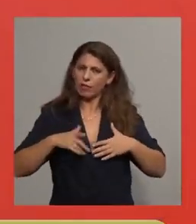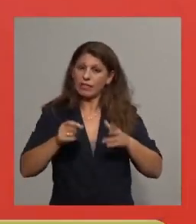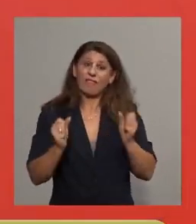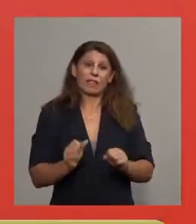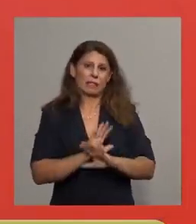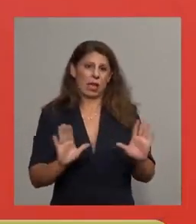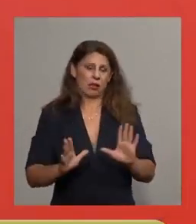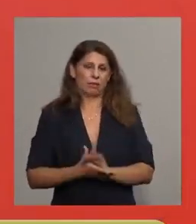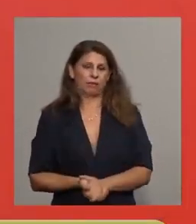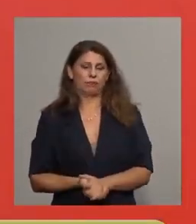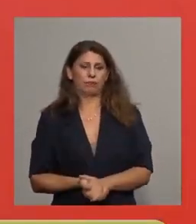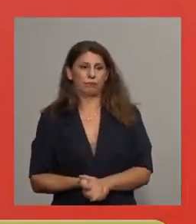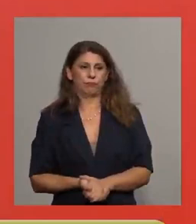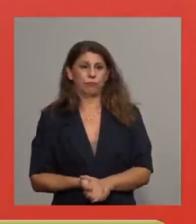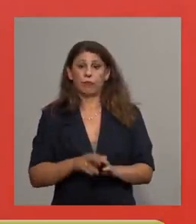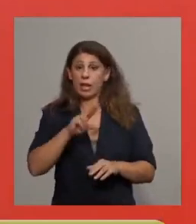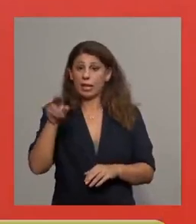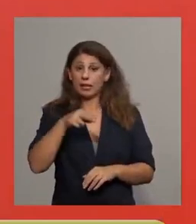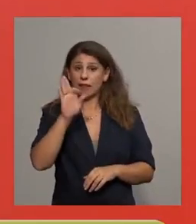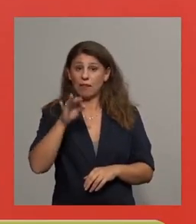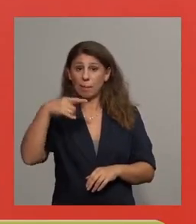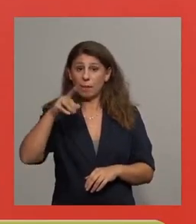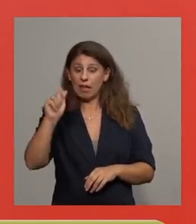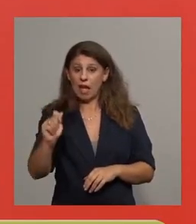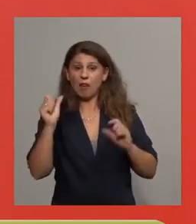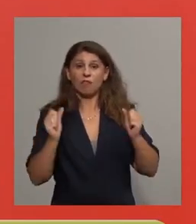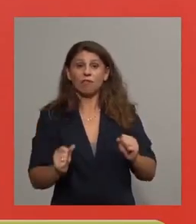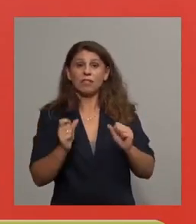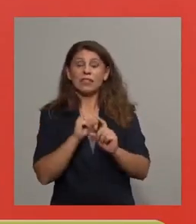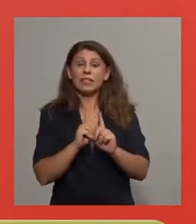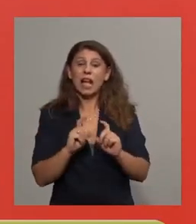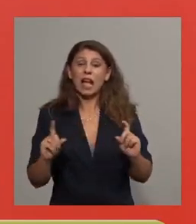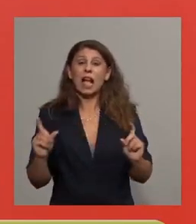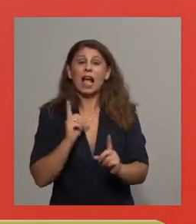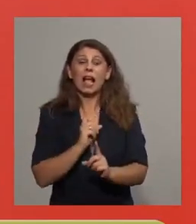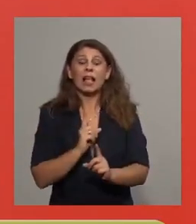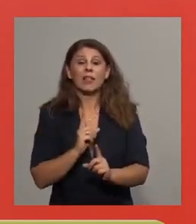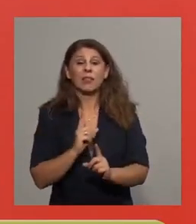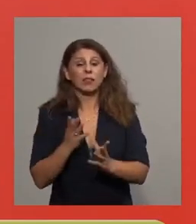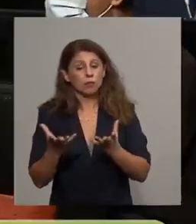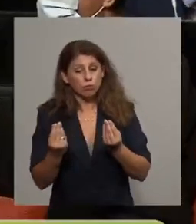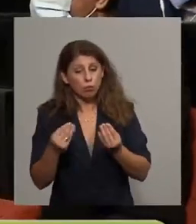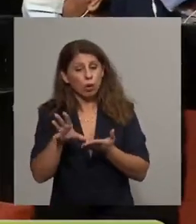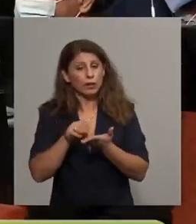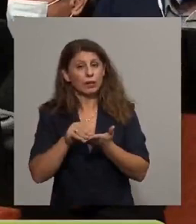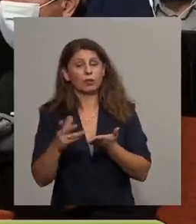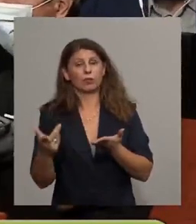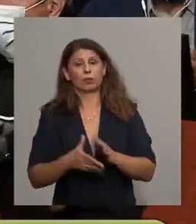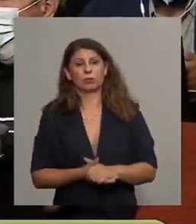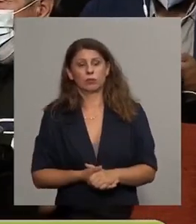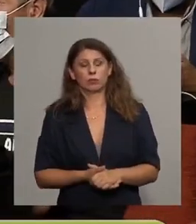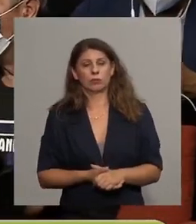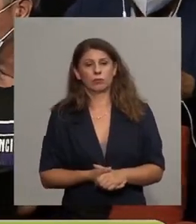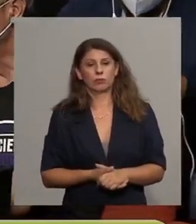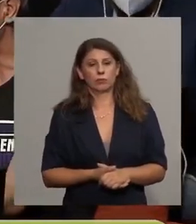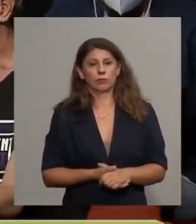καθεξής. Κατάργηση του ΦΠΑ σε βασικά είδη πλατιάς λαϊκής κατανάλωσης.